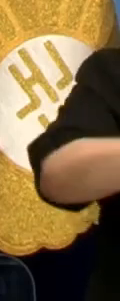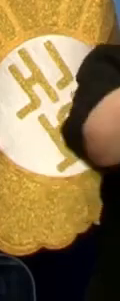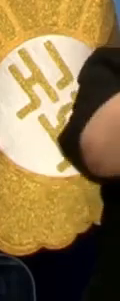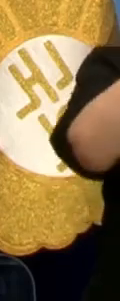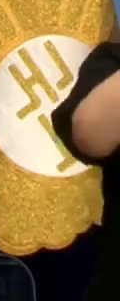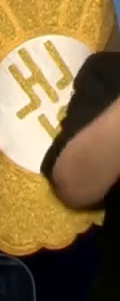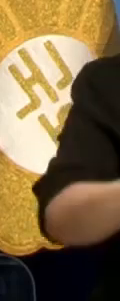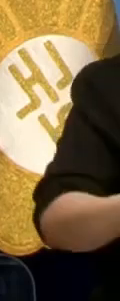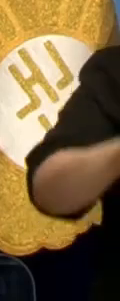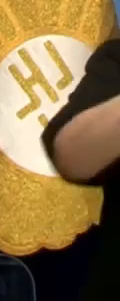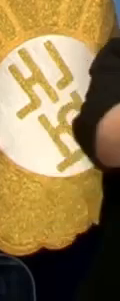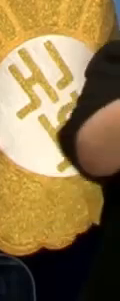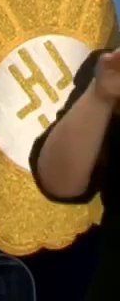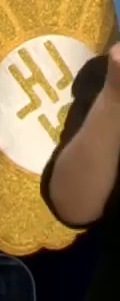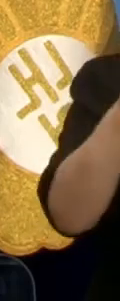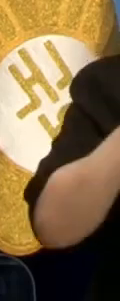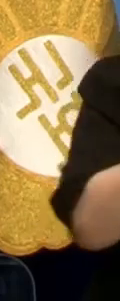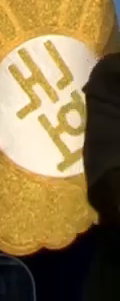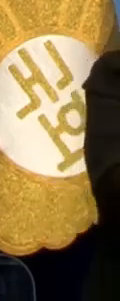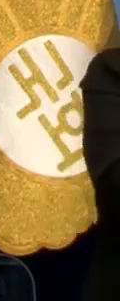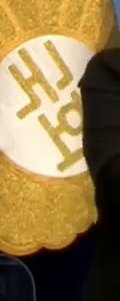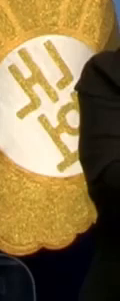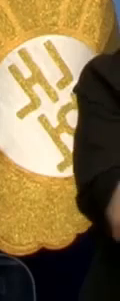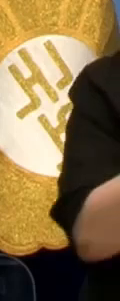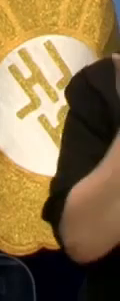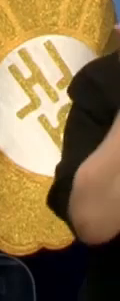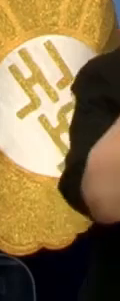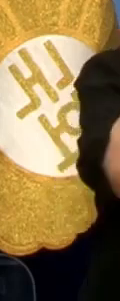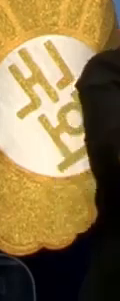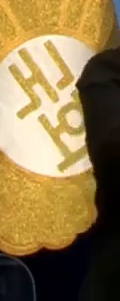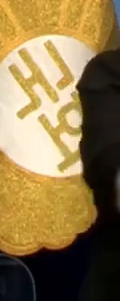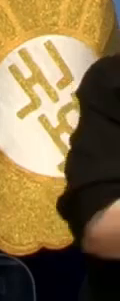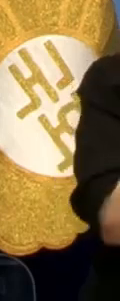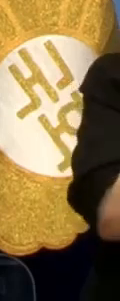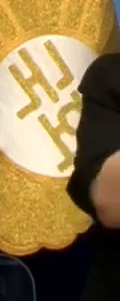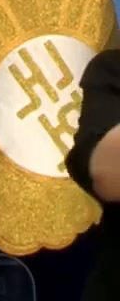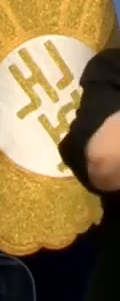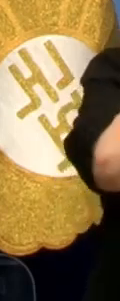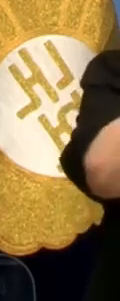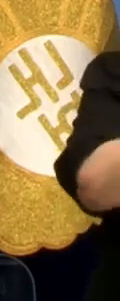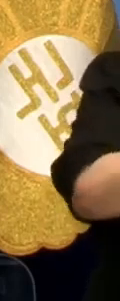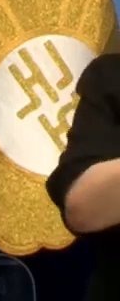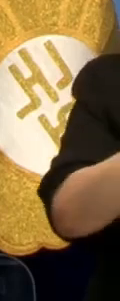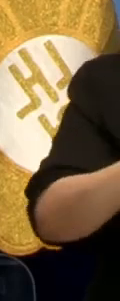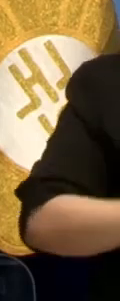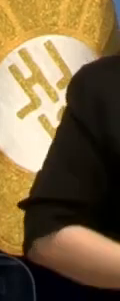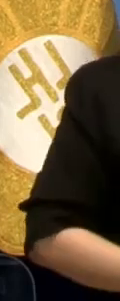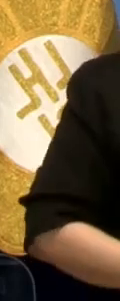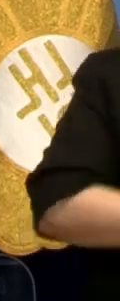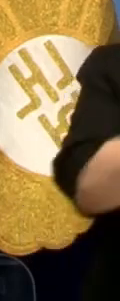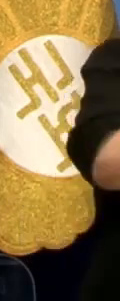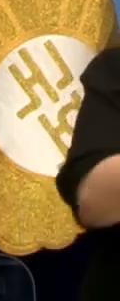완화와 지속가능 성장이라는 새 역사를 만들어내겠습니다.